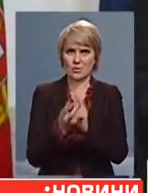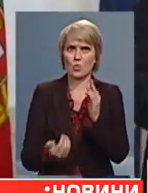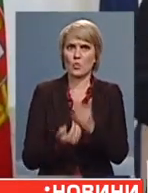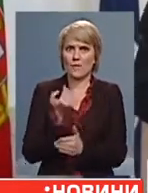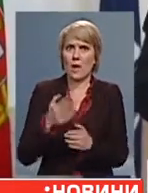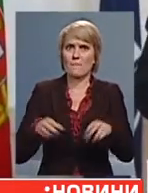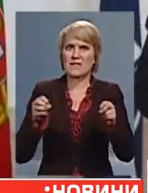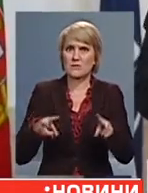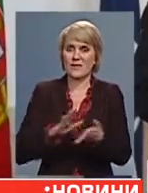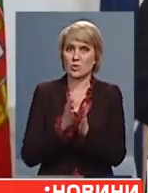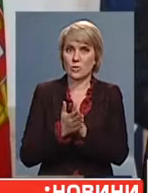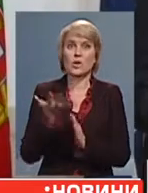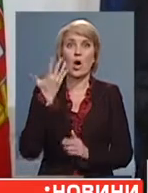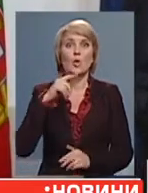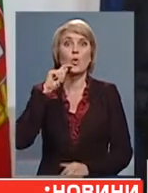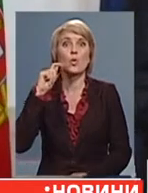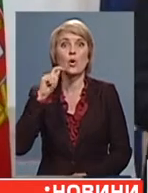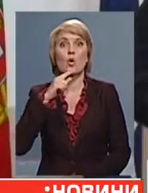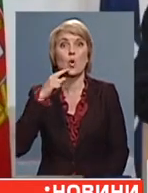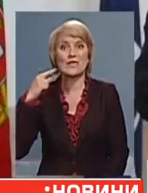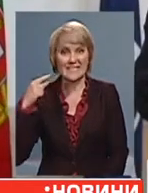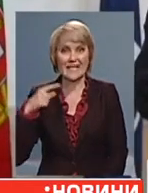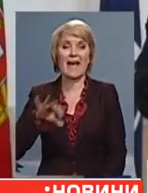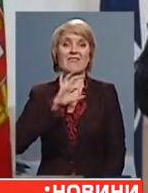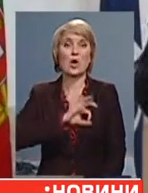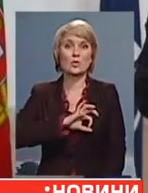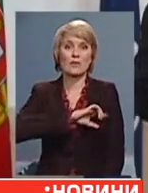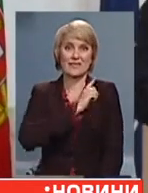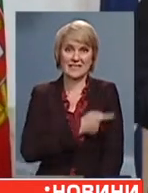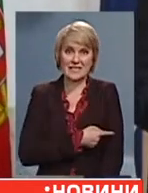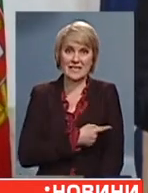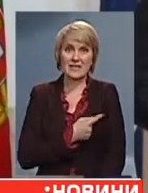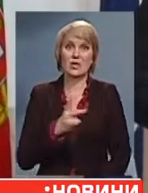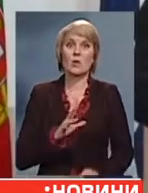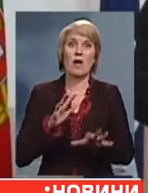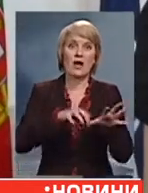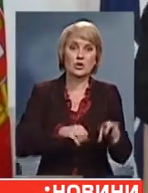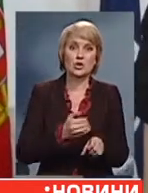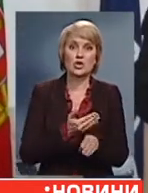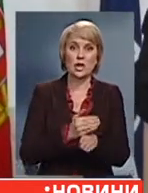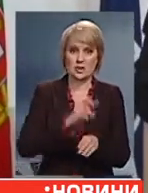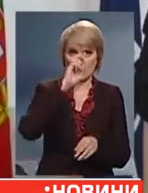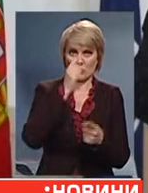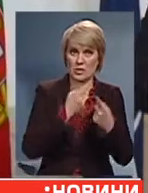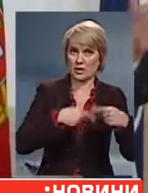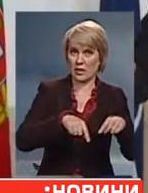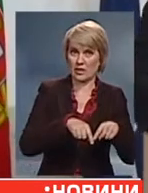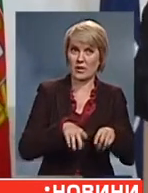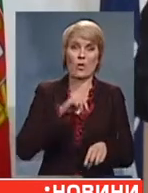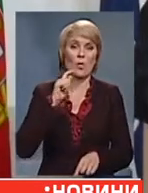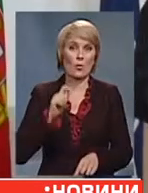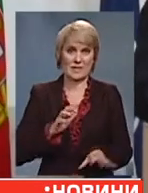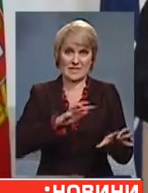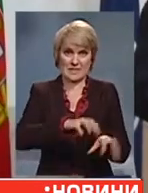безпековою ситуацією коли Росія використовує силу щоб змінити кордони анексувавши частину іншої країни так як вона зробила Це в Україні